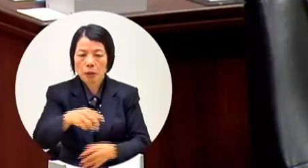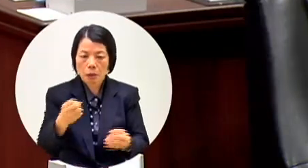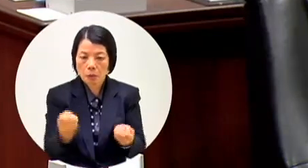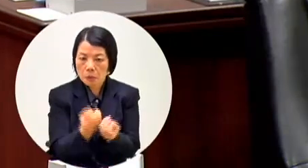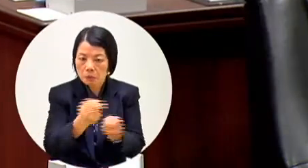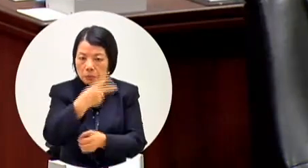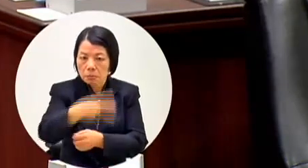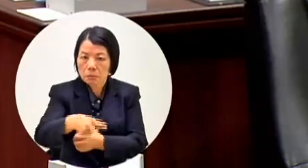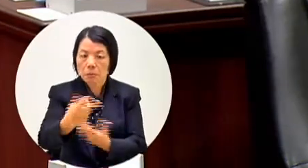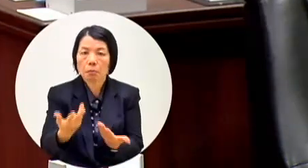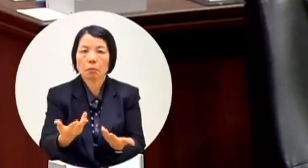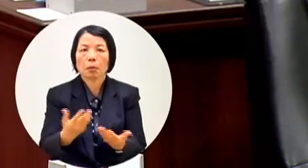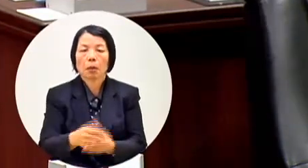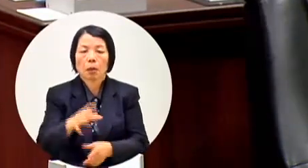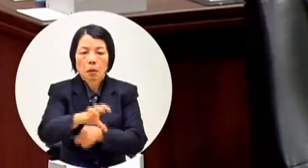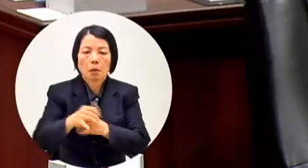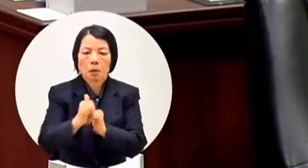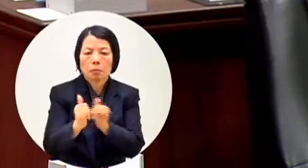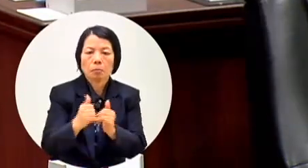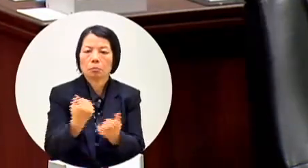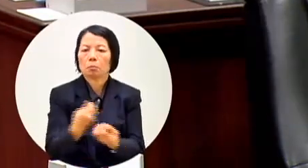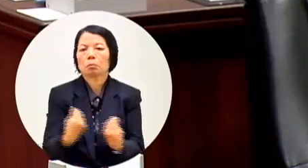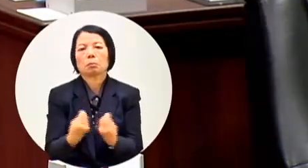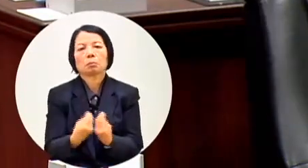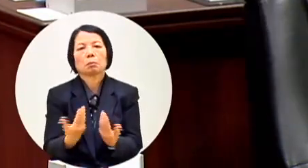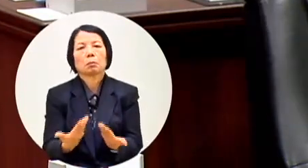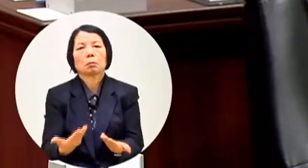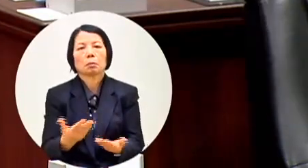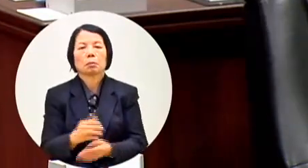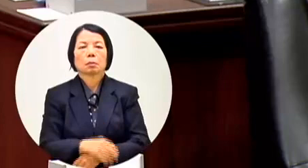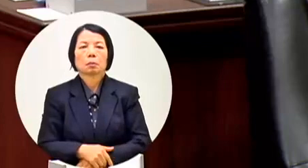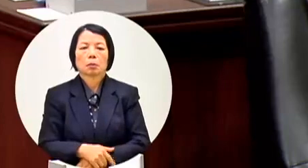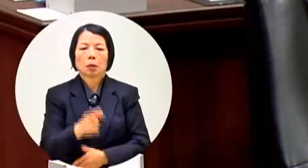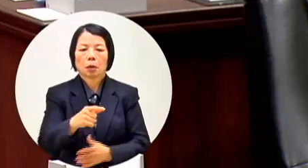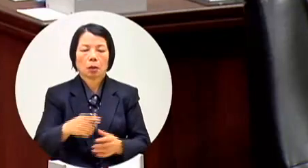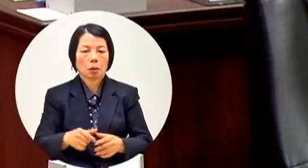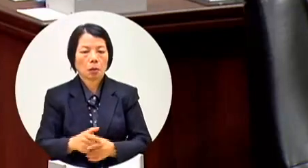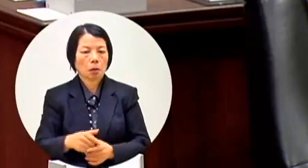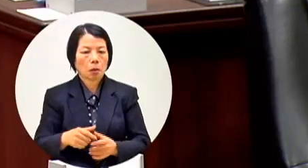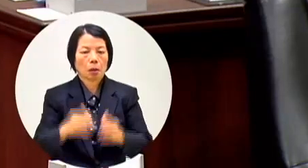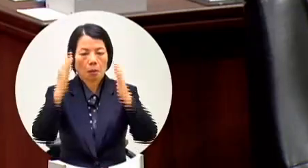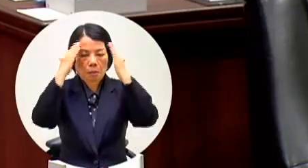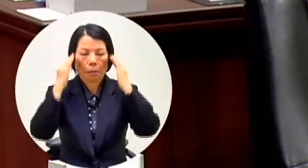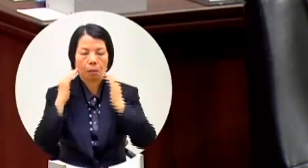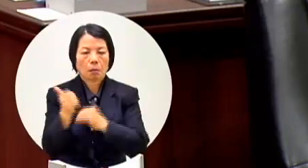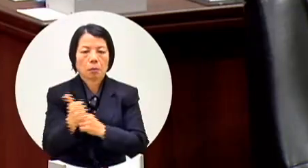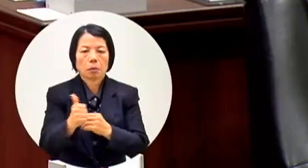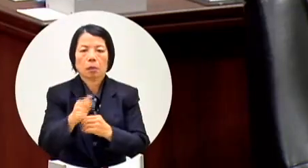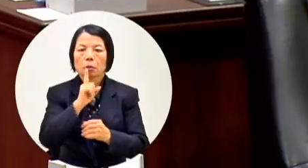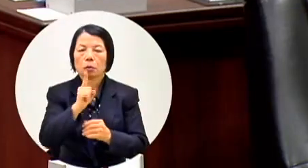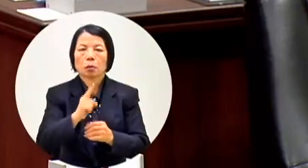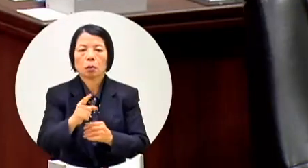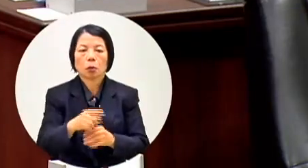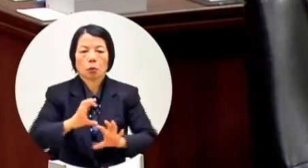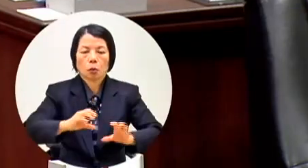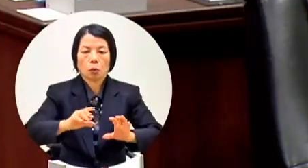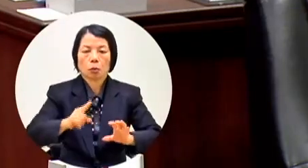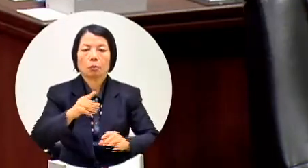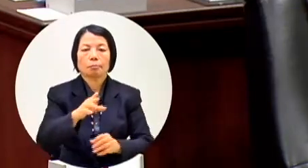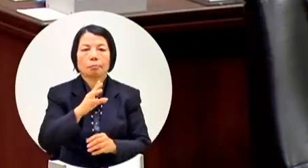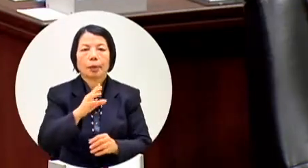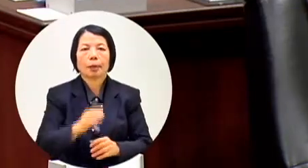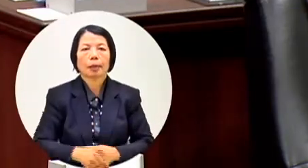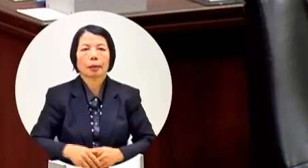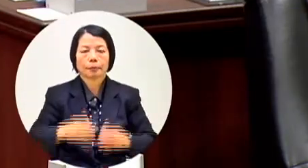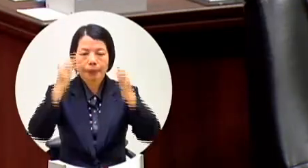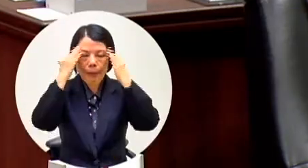情况的话，我们的农民该要怎么办呢？市长都口口声声说自己是高雄市的 CEO， 但是我们至今还是看不